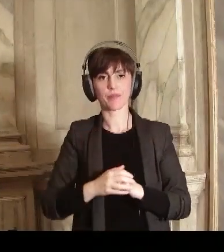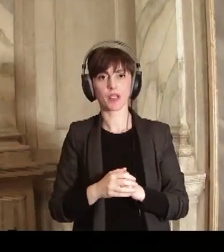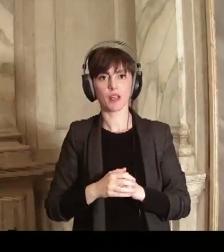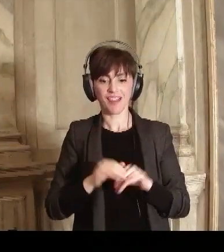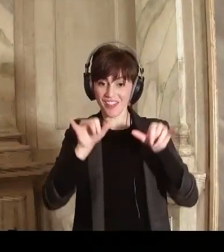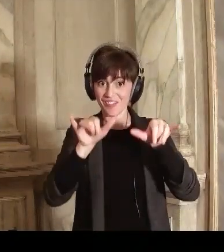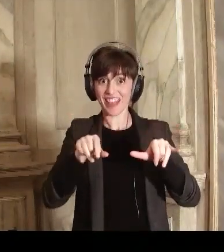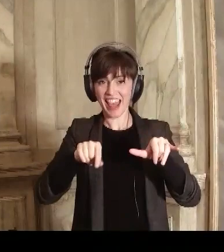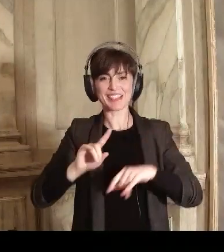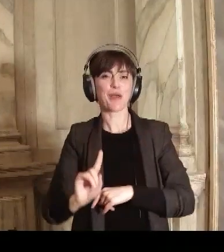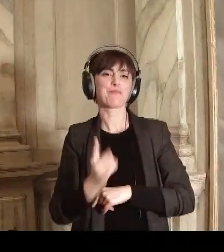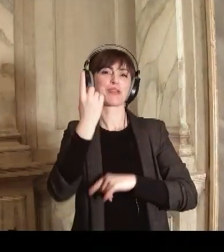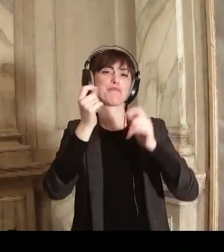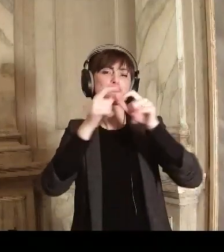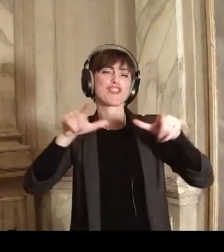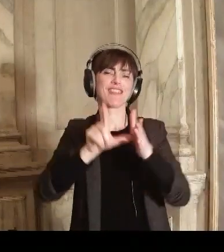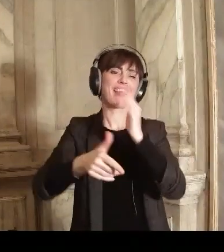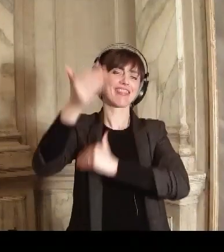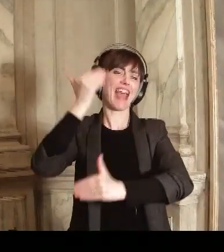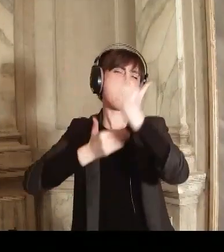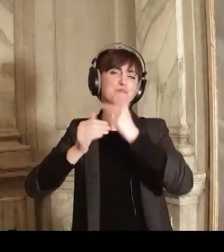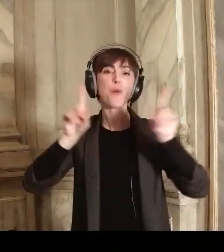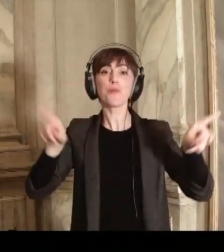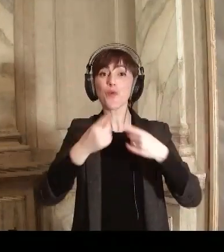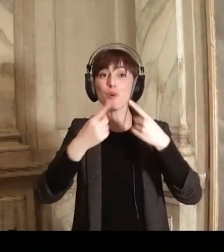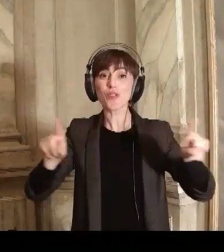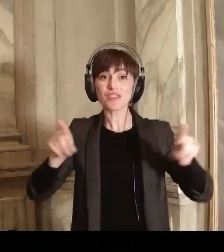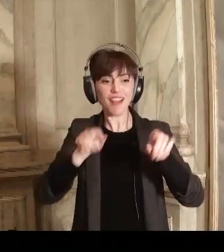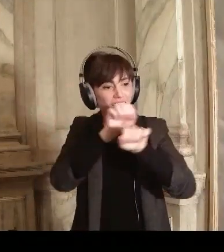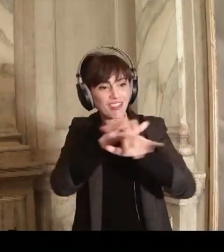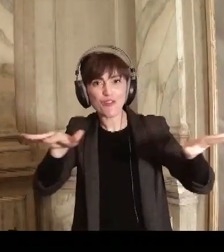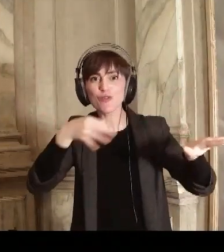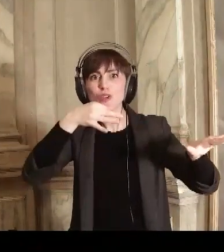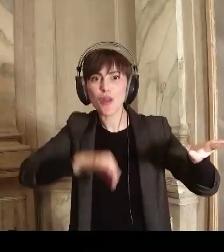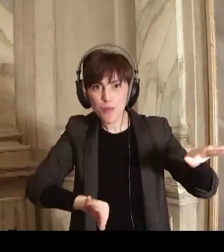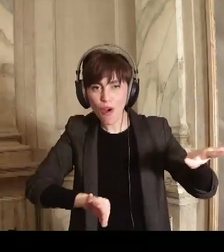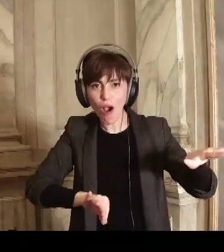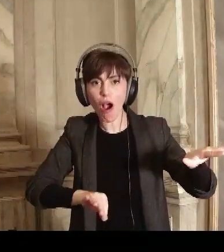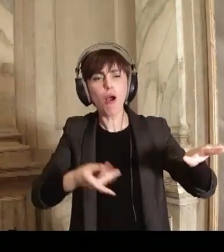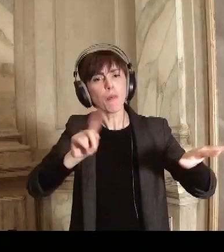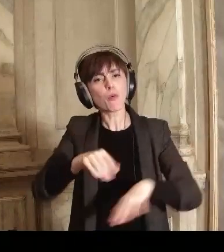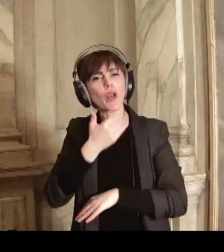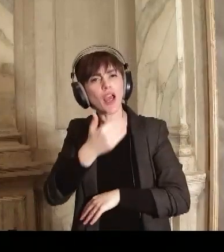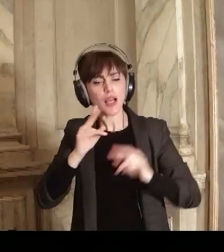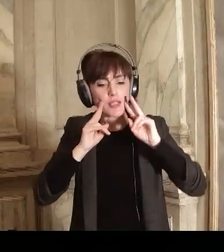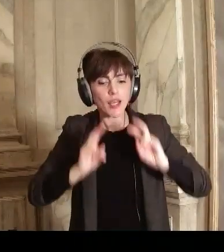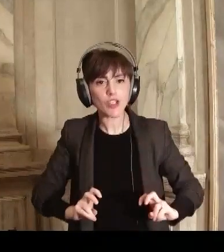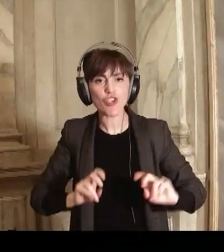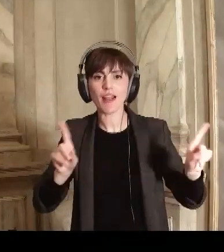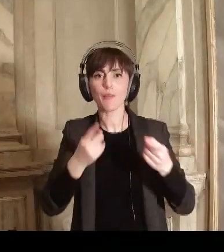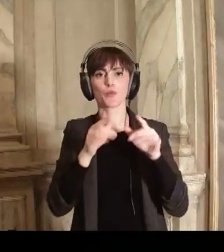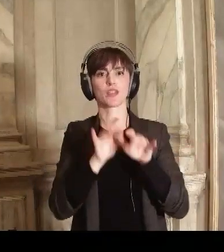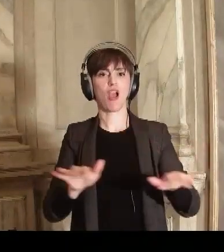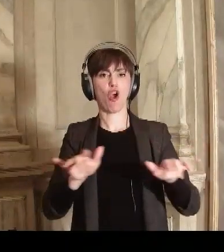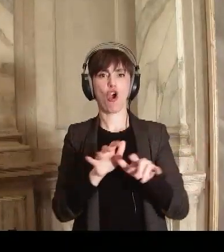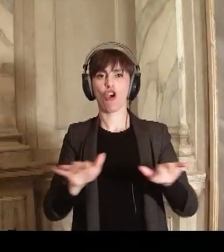essere pubblicata, in confronto con la ricerca compositiva per organo di due performer compositori, Wolfgang